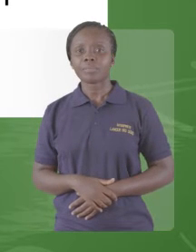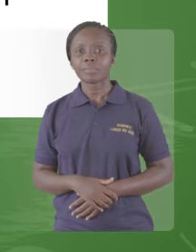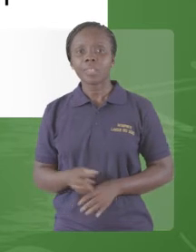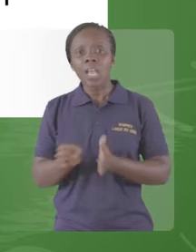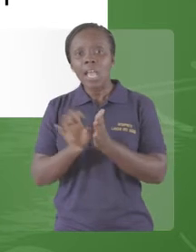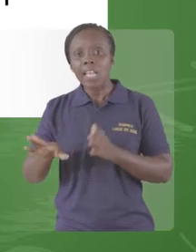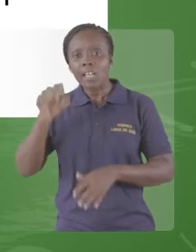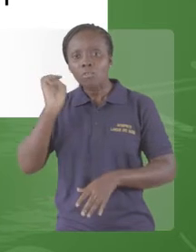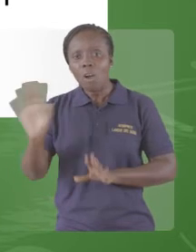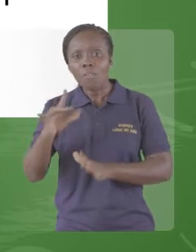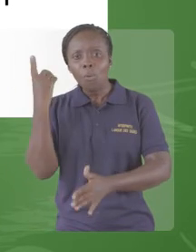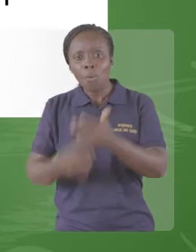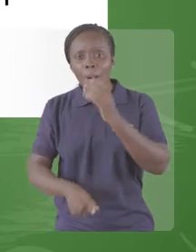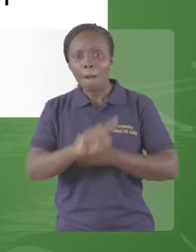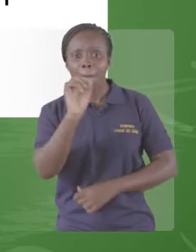élèves?